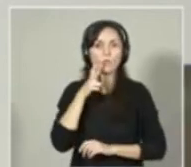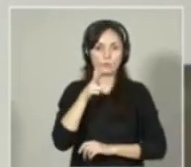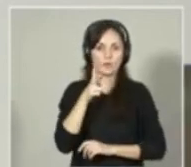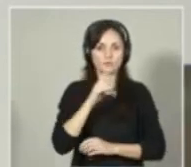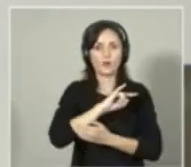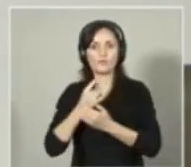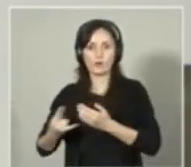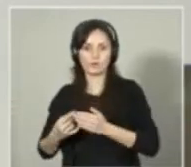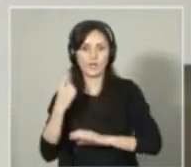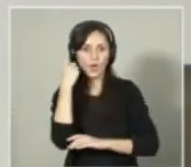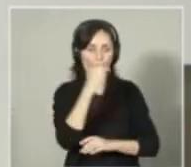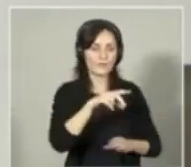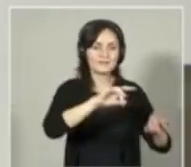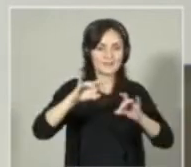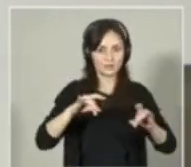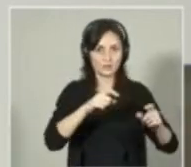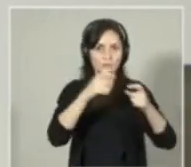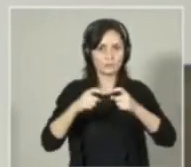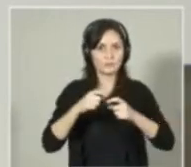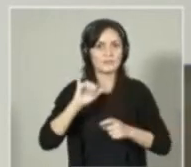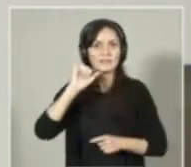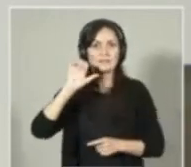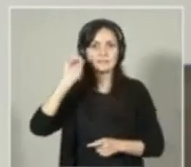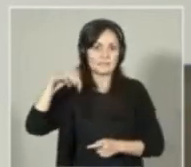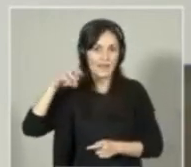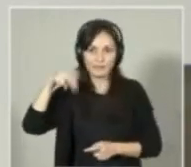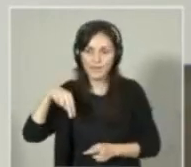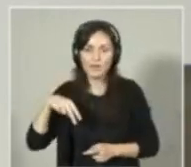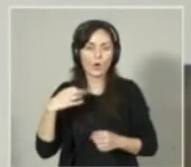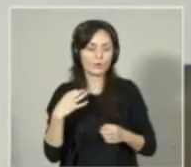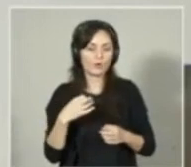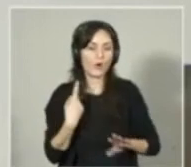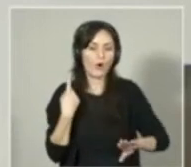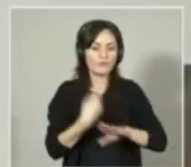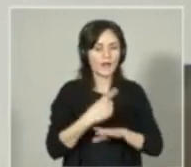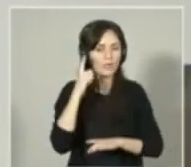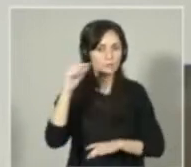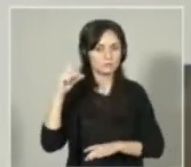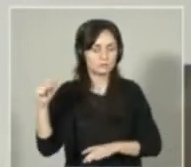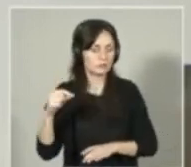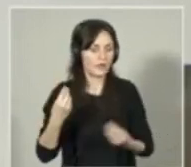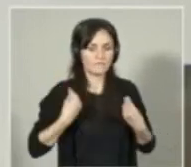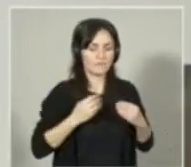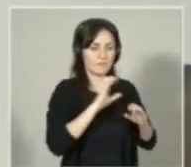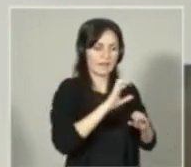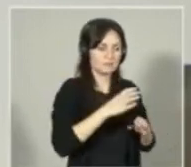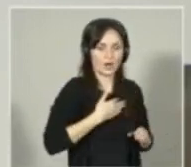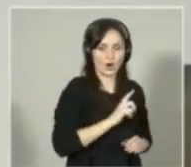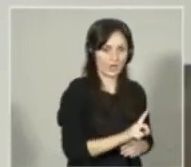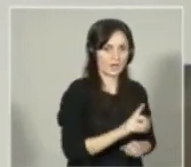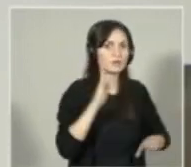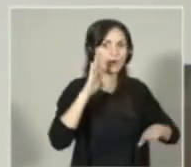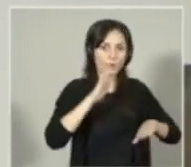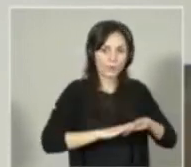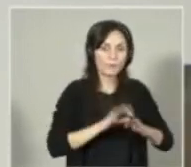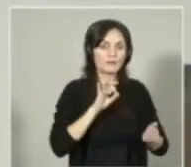el Iemen, o que simplement es veuen obligades a migrar perquè no volen viure als seus països d'origen per culpa del sistema econòmic